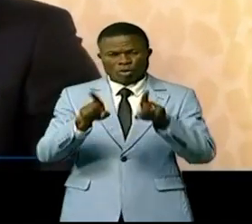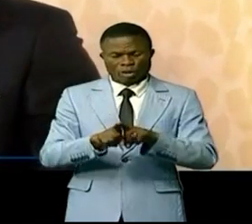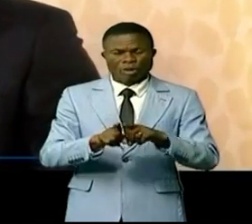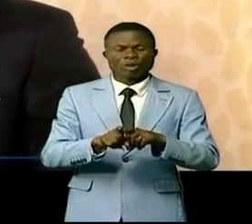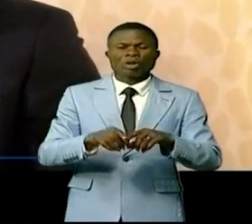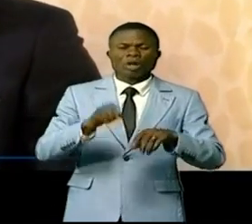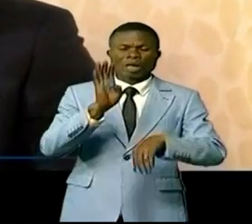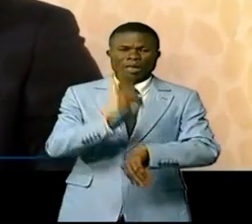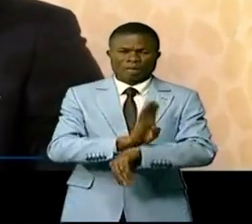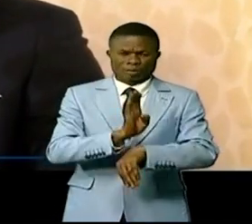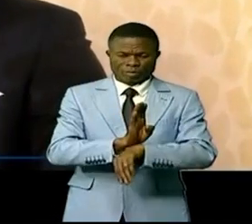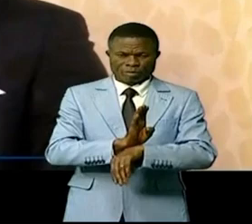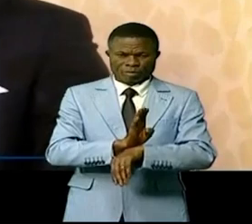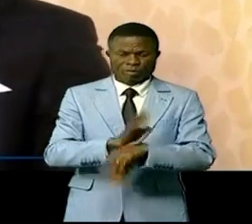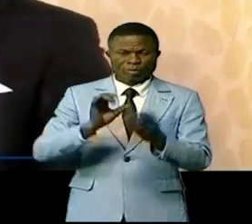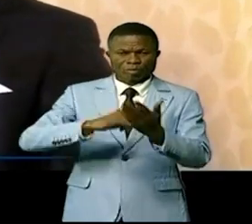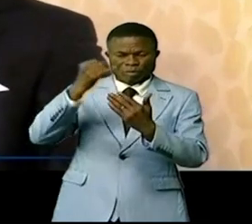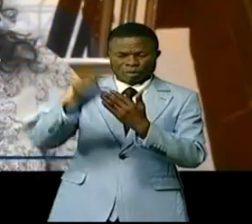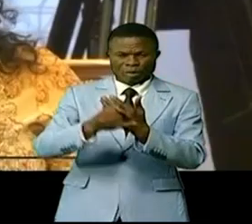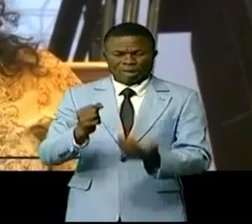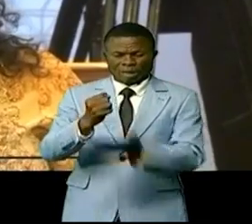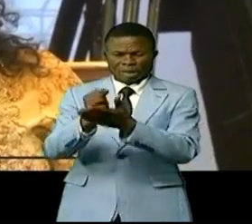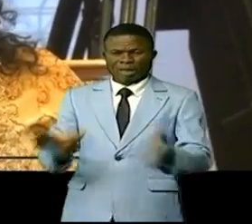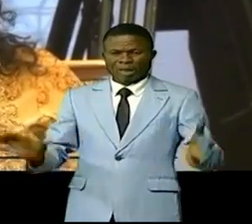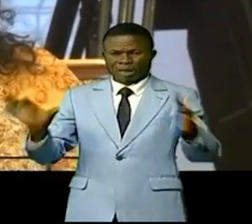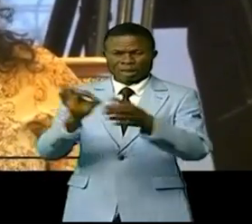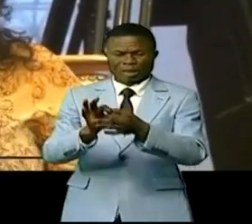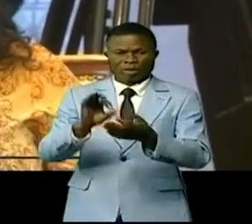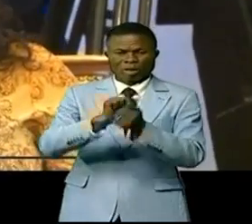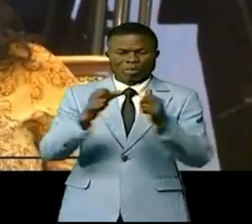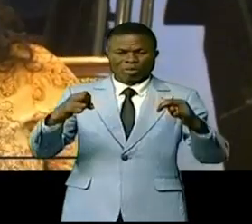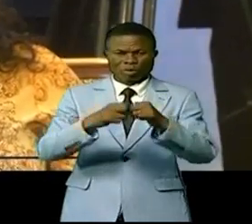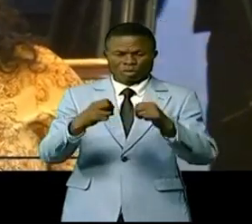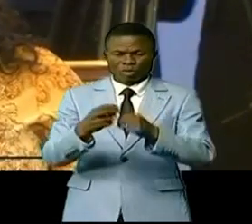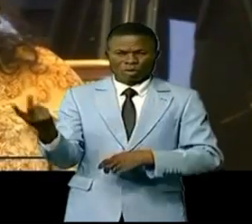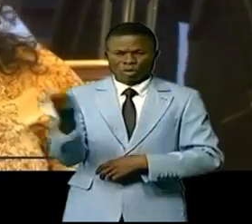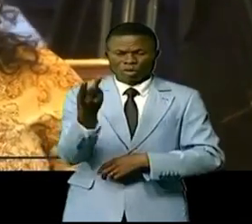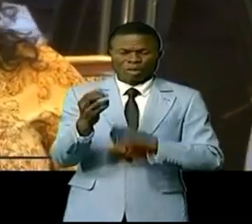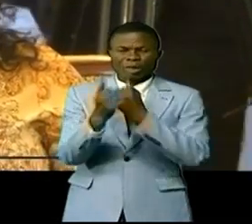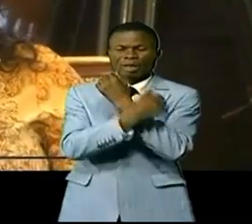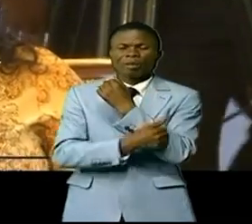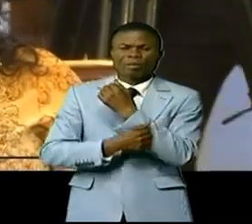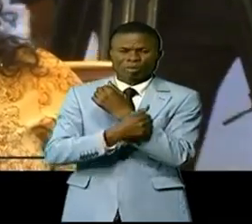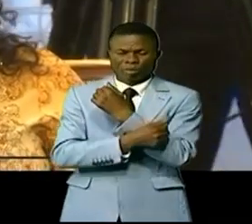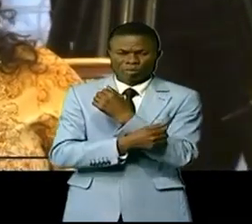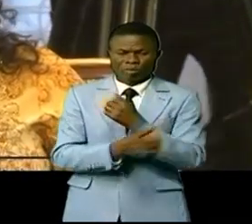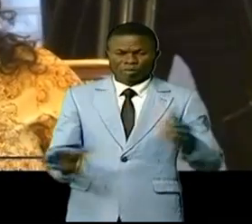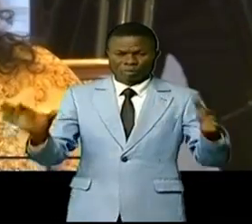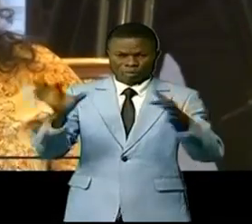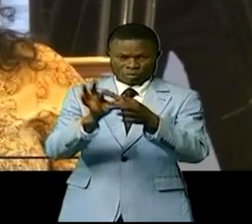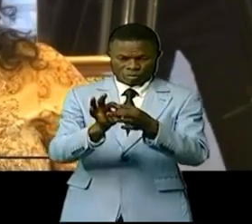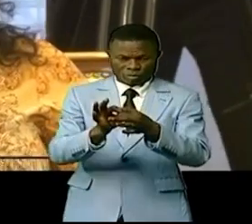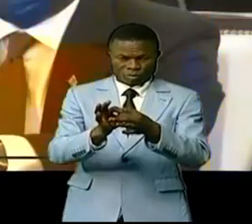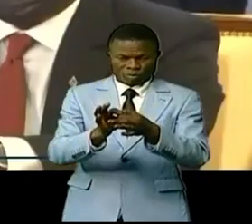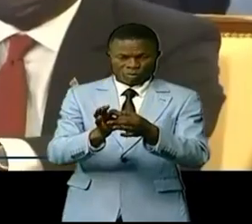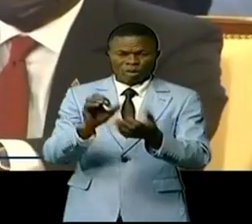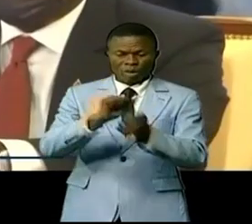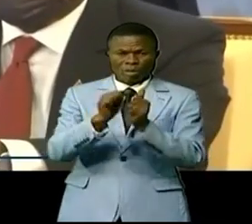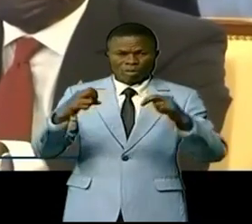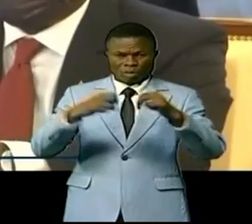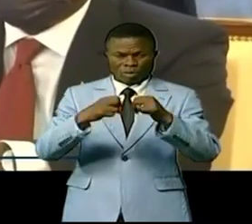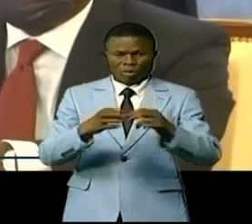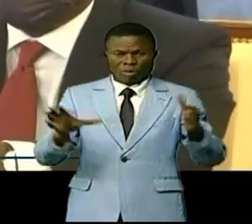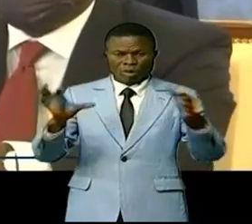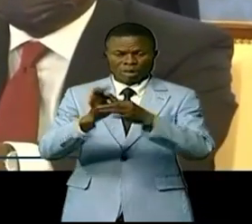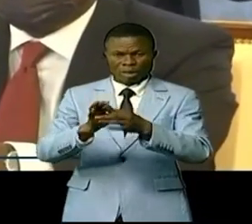projets visent à assurer l'interconnexion aux énergies de deux pays. L'interconnexion des réseaux électriques reliant